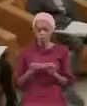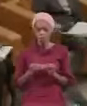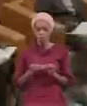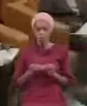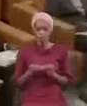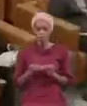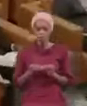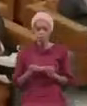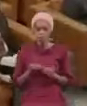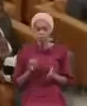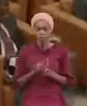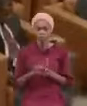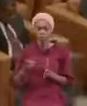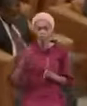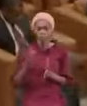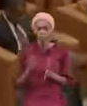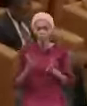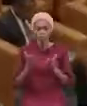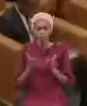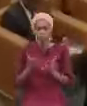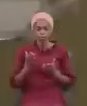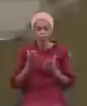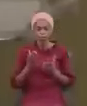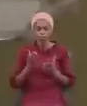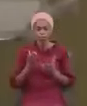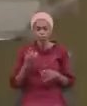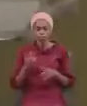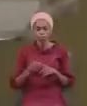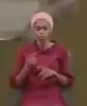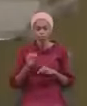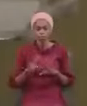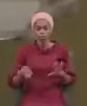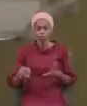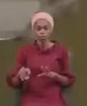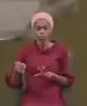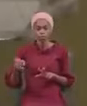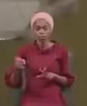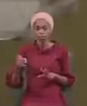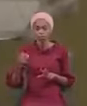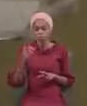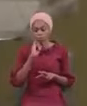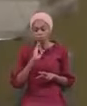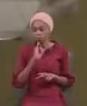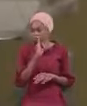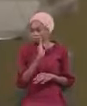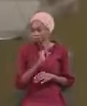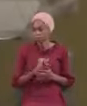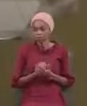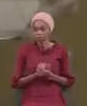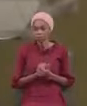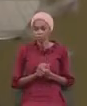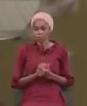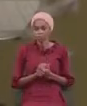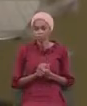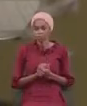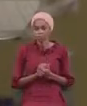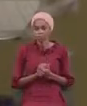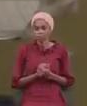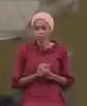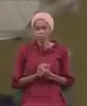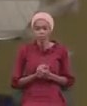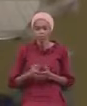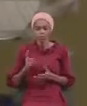les enfants d'Israël les juif nomme de réglementation était